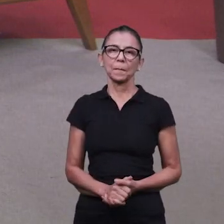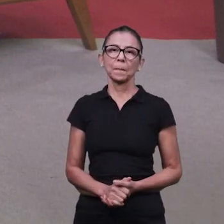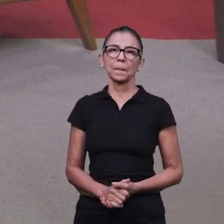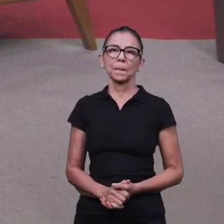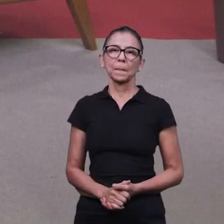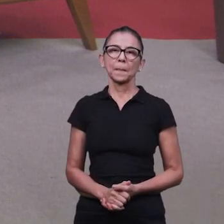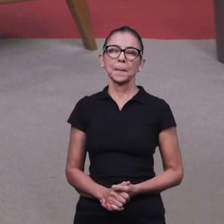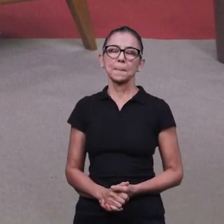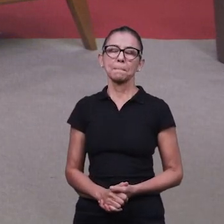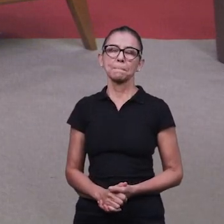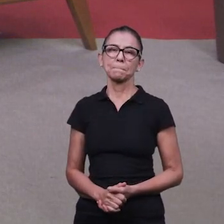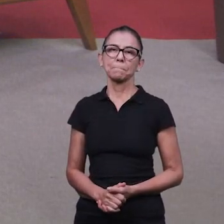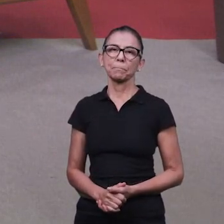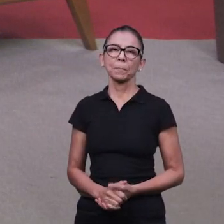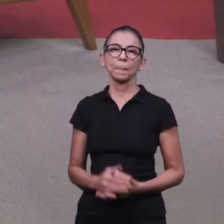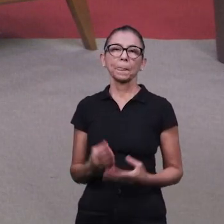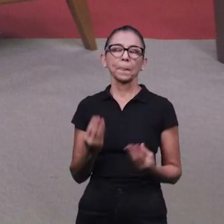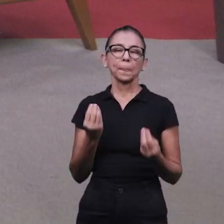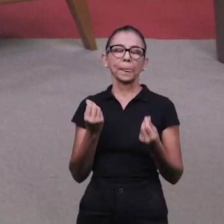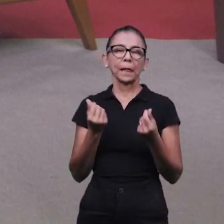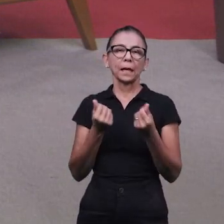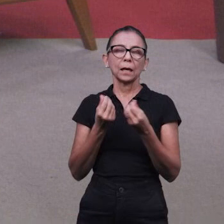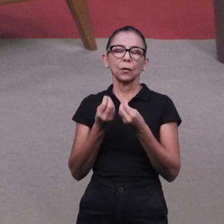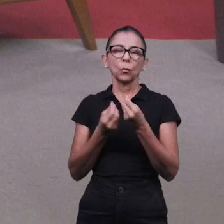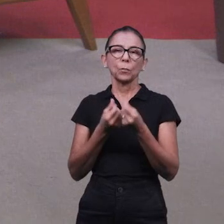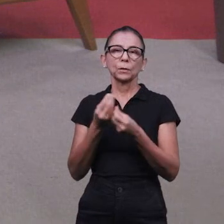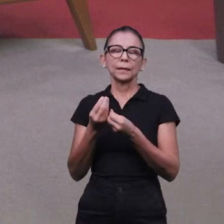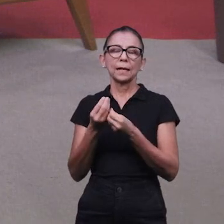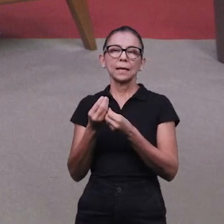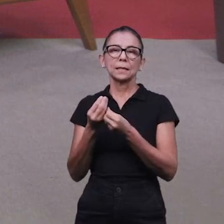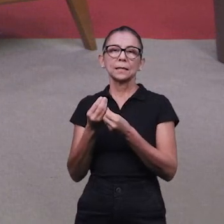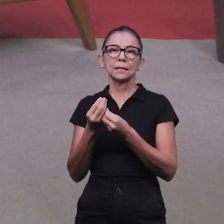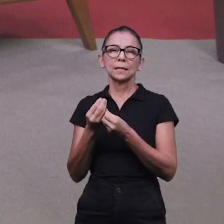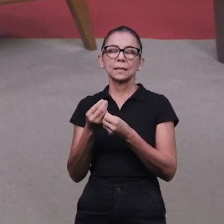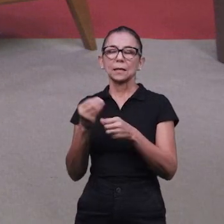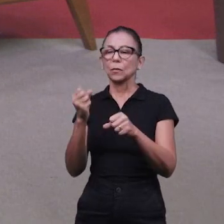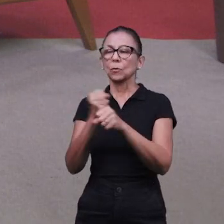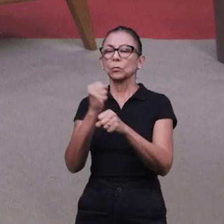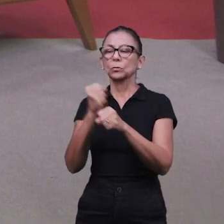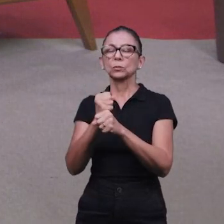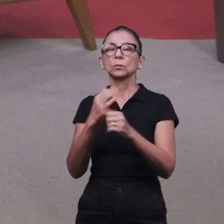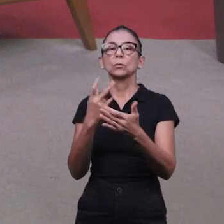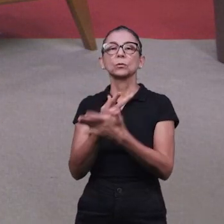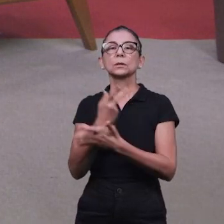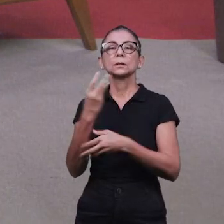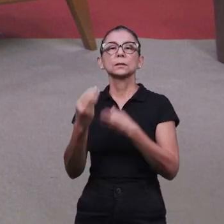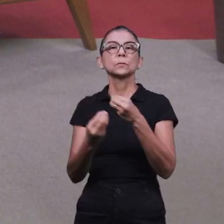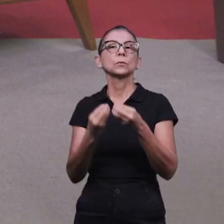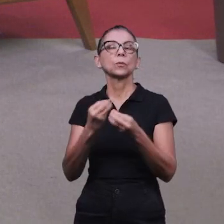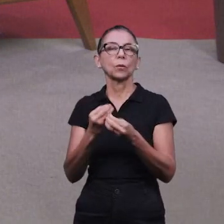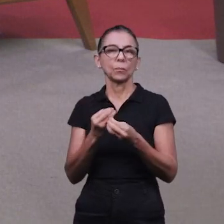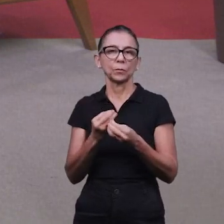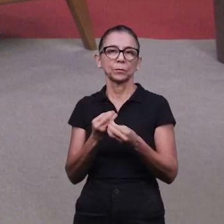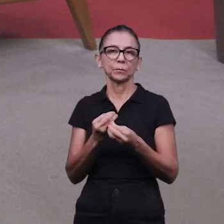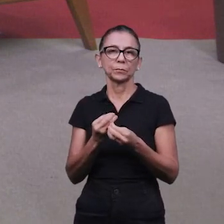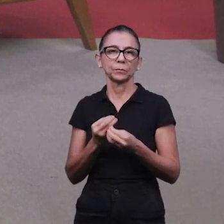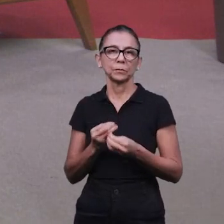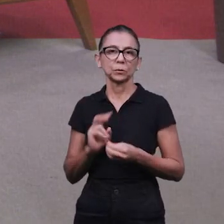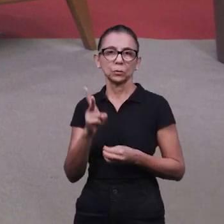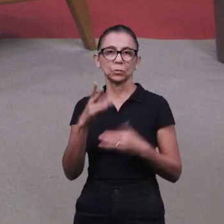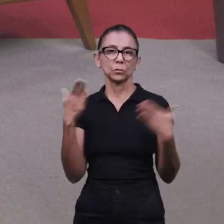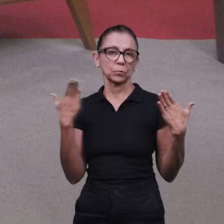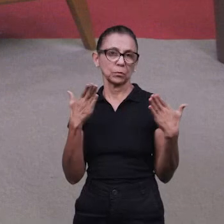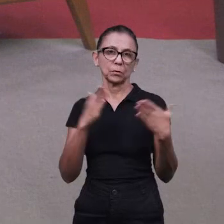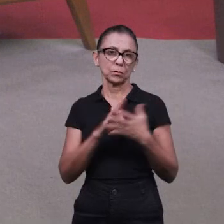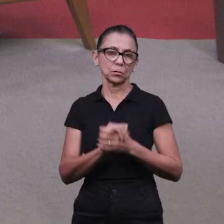dit vous êtes édifiés, comment cela se fait? Cette construction, cela s'est donné et continue à se